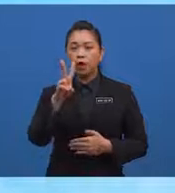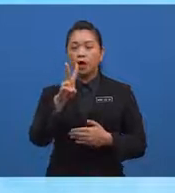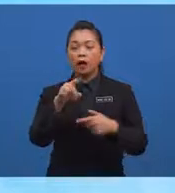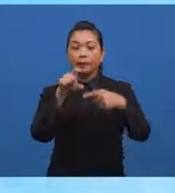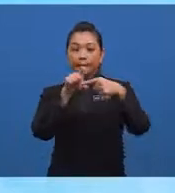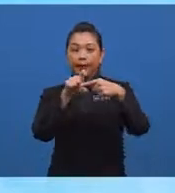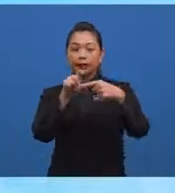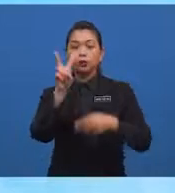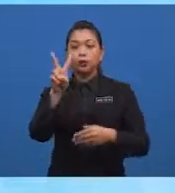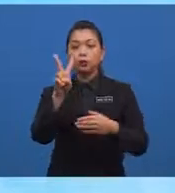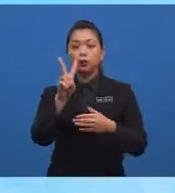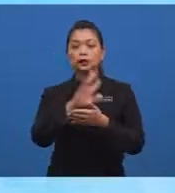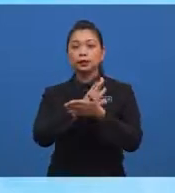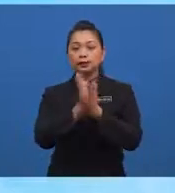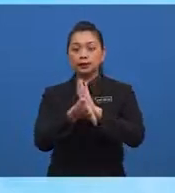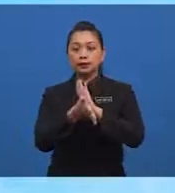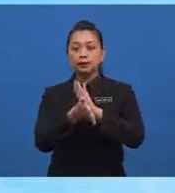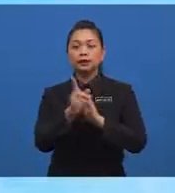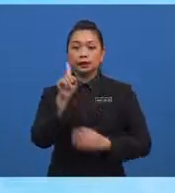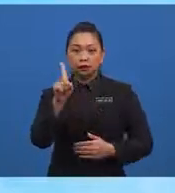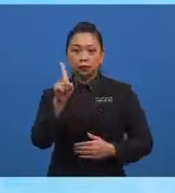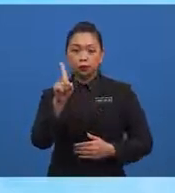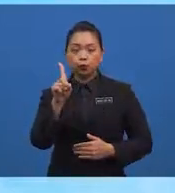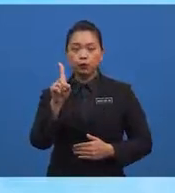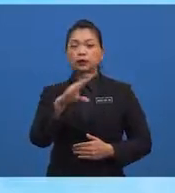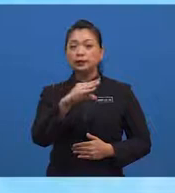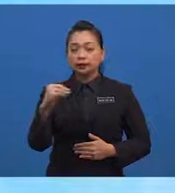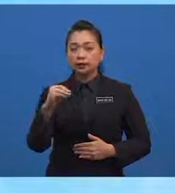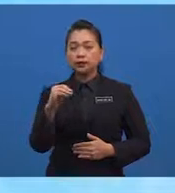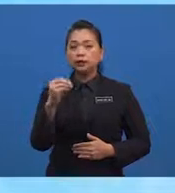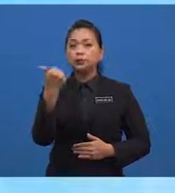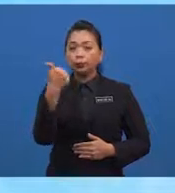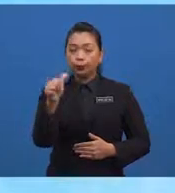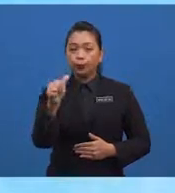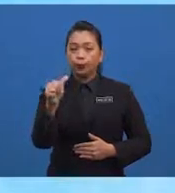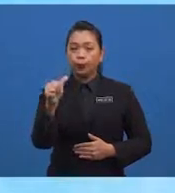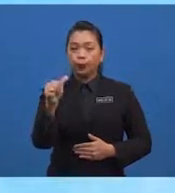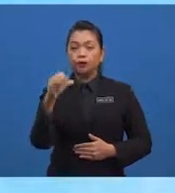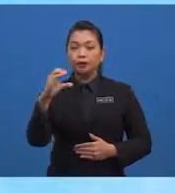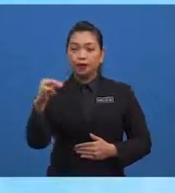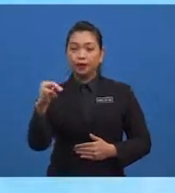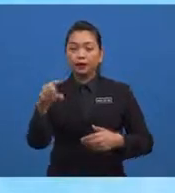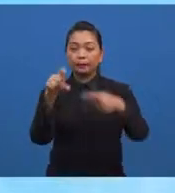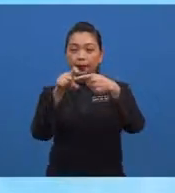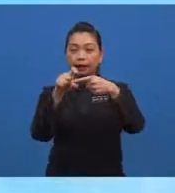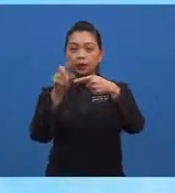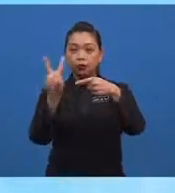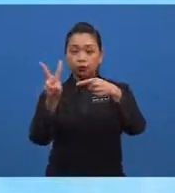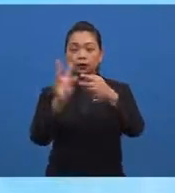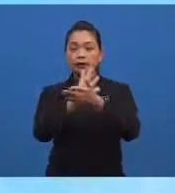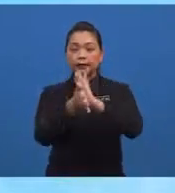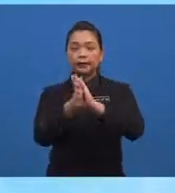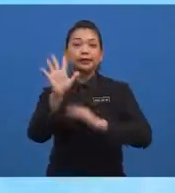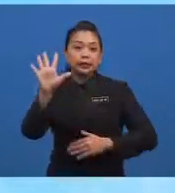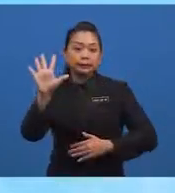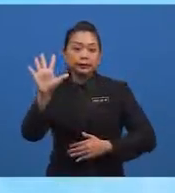menjadi 1. 10 cm bahagi 2 menjadi 5